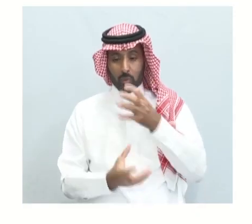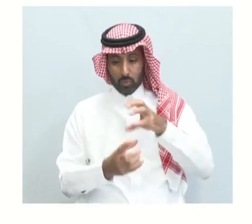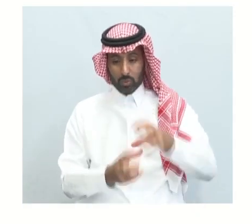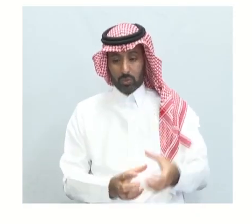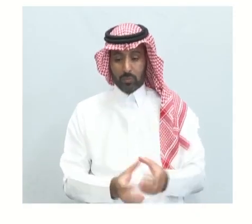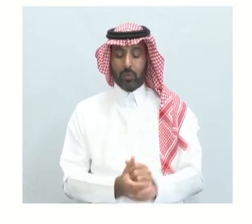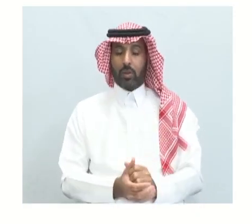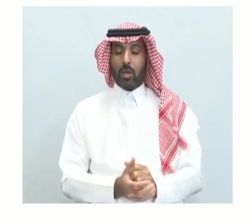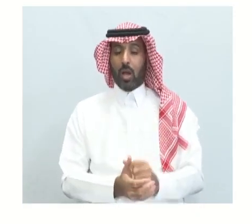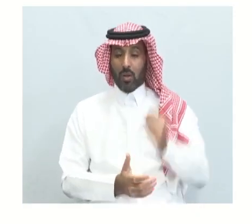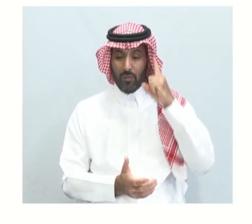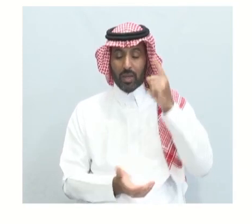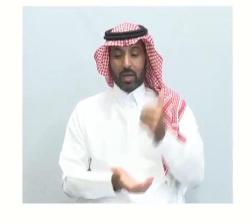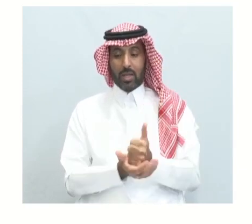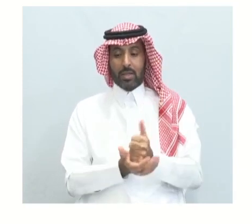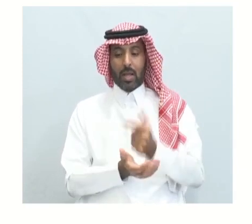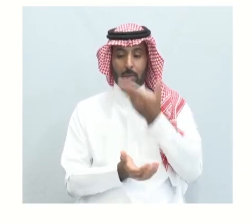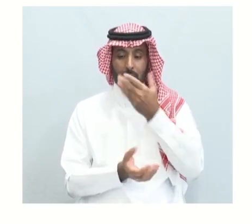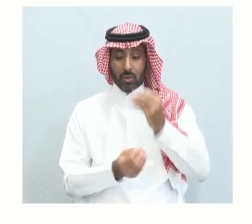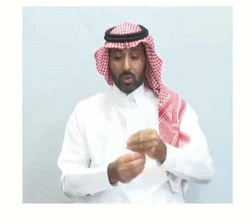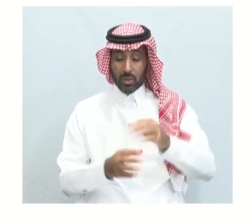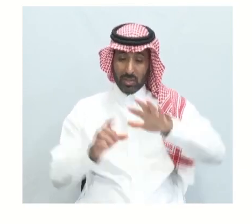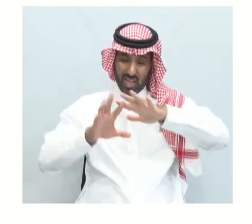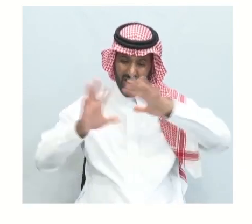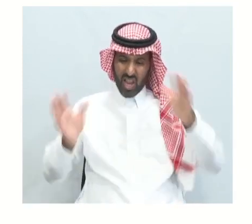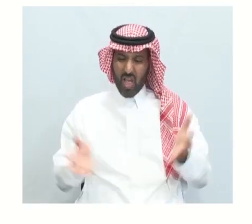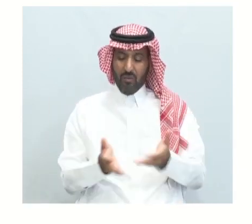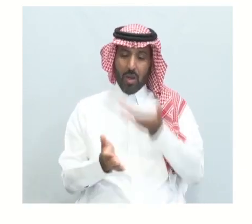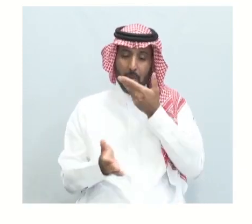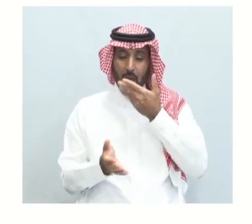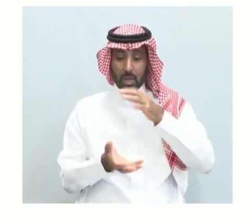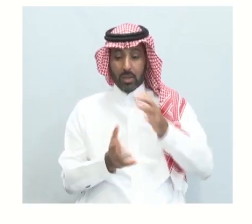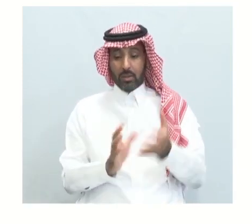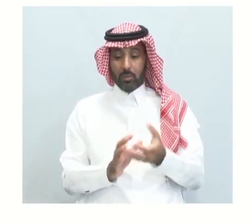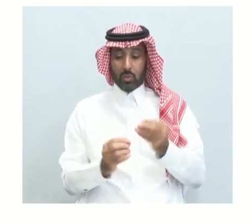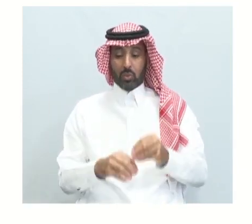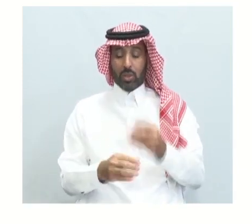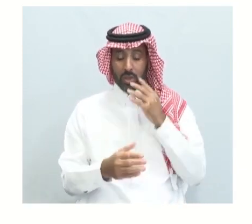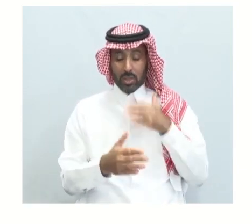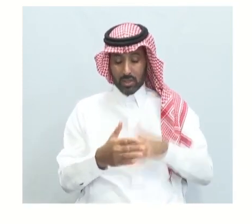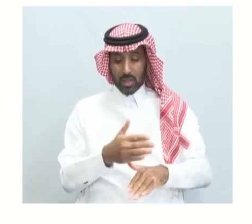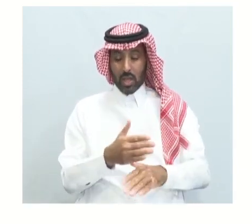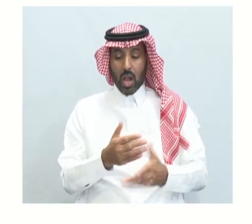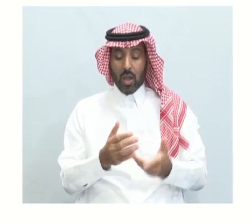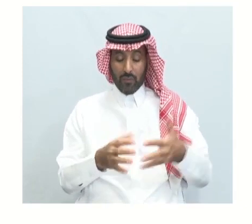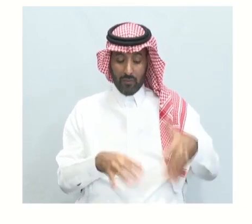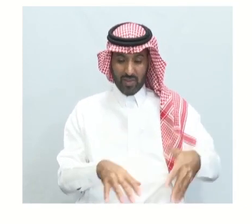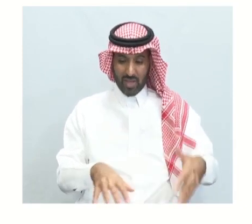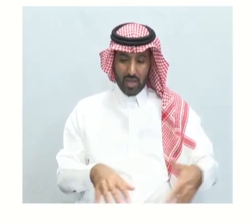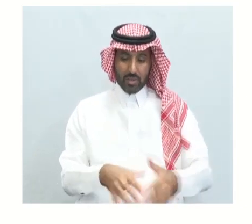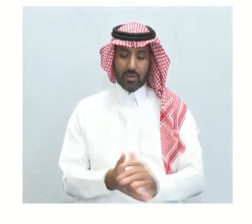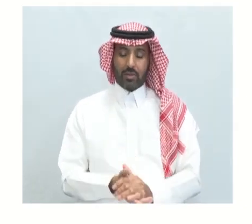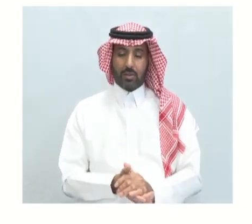للفكره الرئيسه المياه الجوفيه احدى اشكال الغلاف المائي الارضي وهي المياه الموجوده تحت سطح الارض في المسام والفجوات